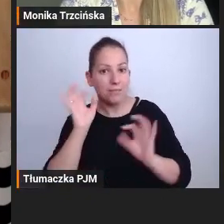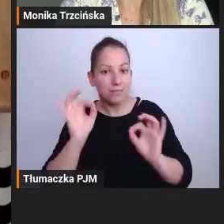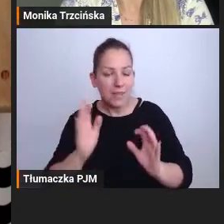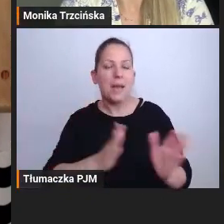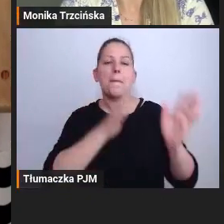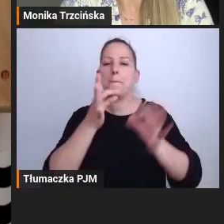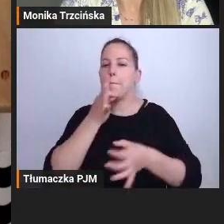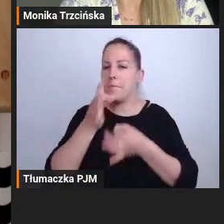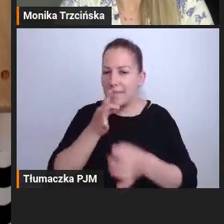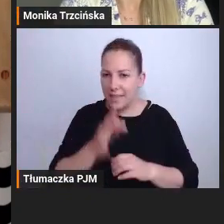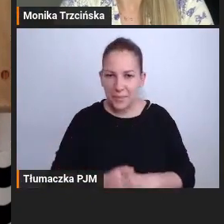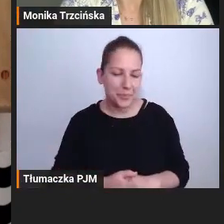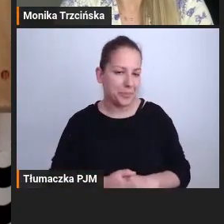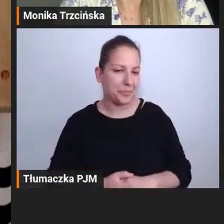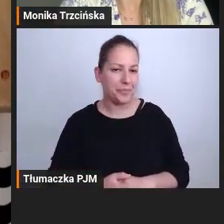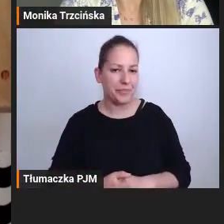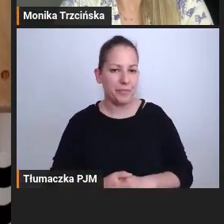merytorycznych.